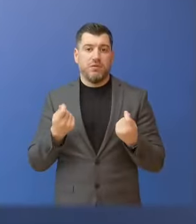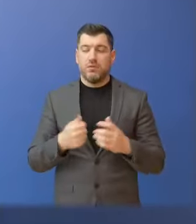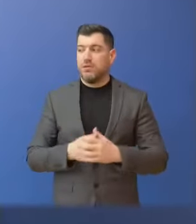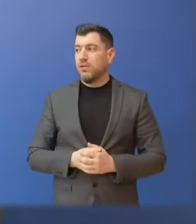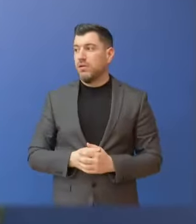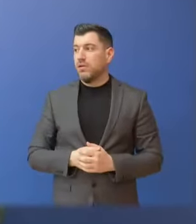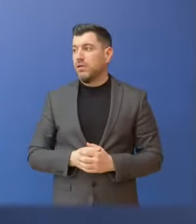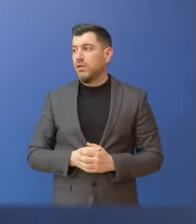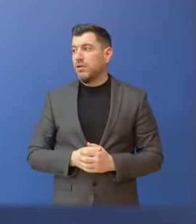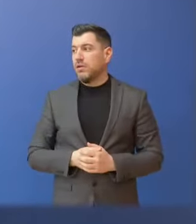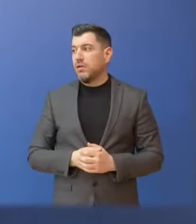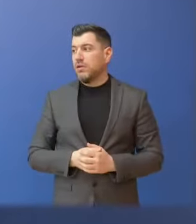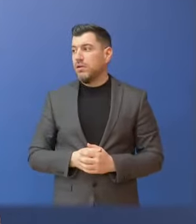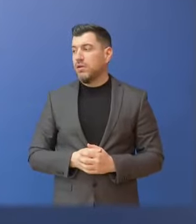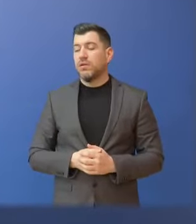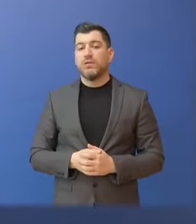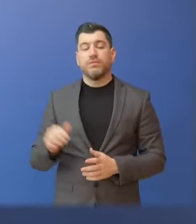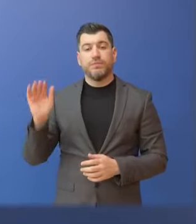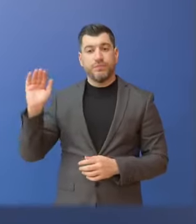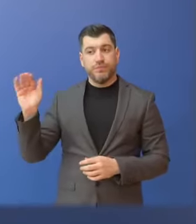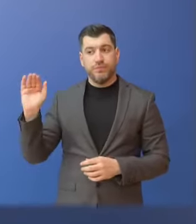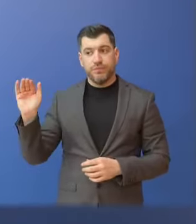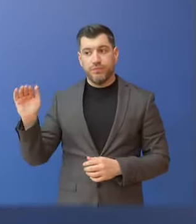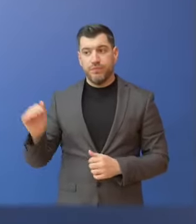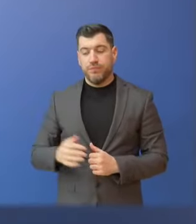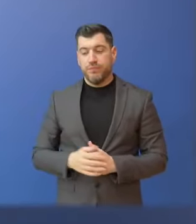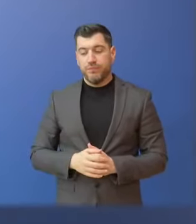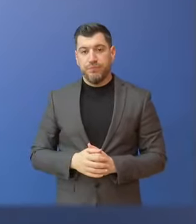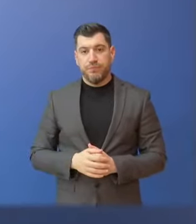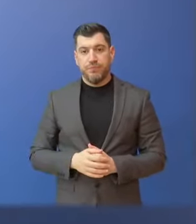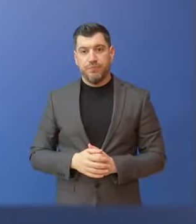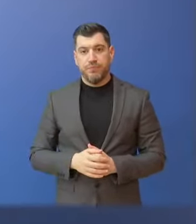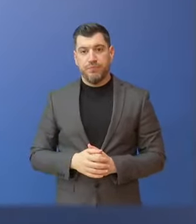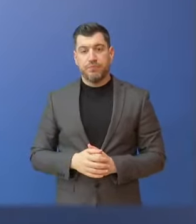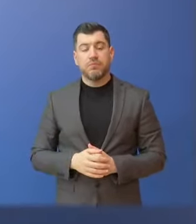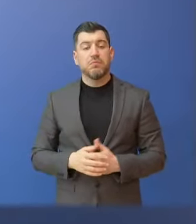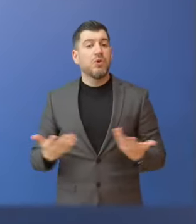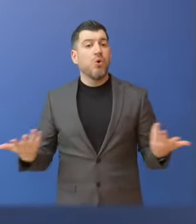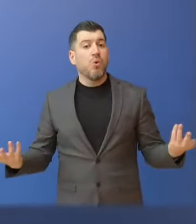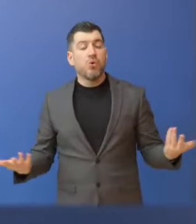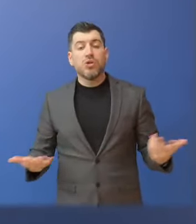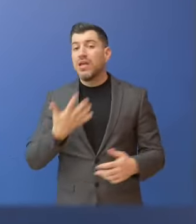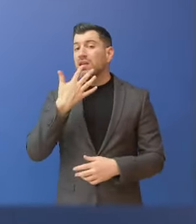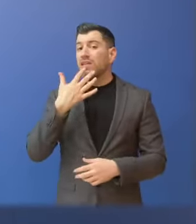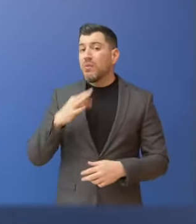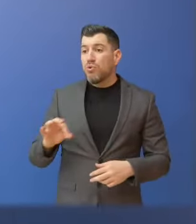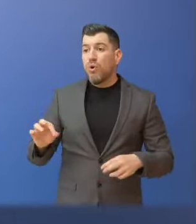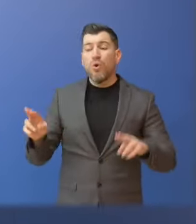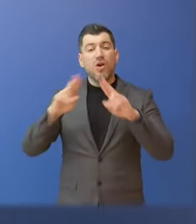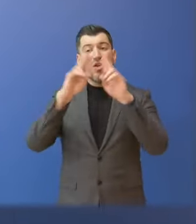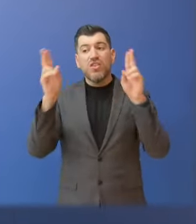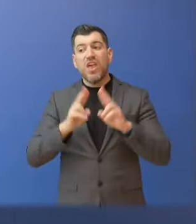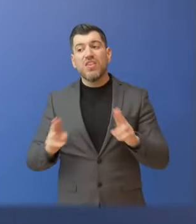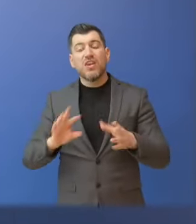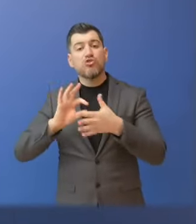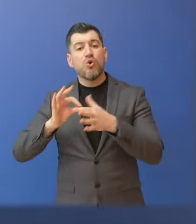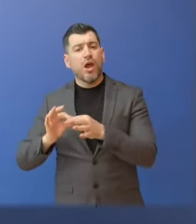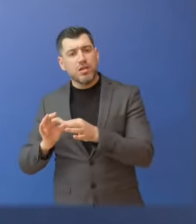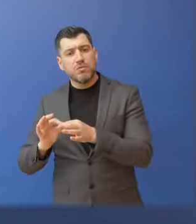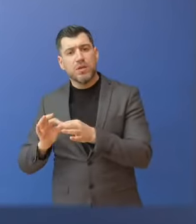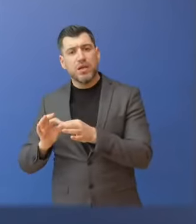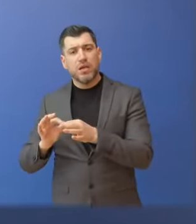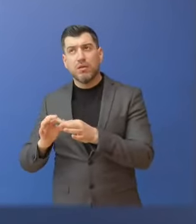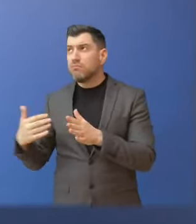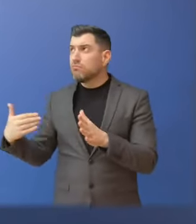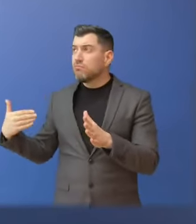περισσότερο οπότε έχετε κάποια ερμηνεία που διεθνείς οργανισμοί όπως οι προαναφερόμενοι και άλλοι κατά καιρούς που έχετε δώσει αντίστοιχες